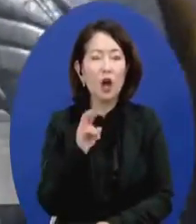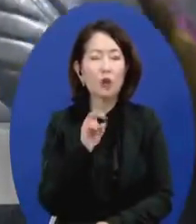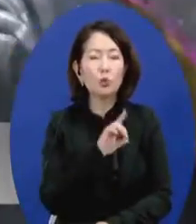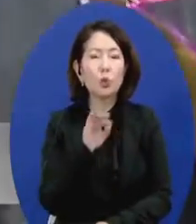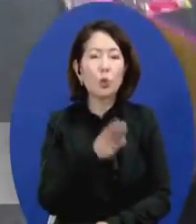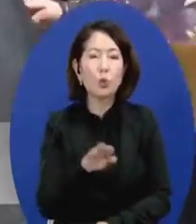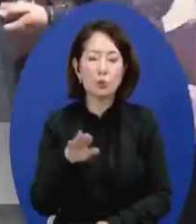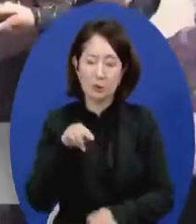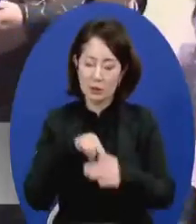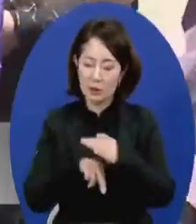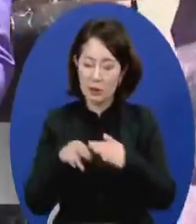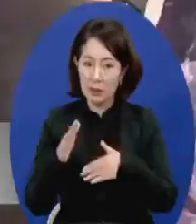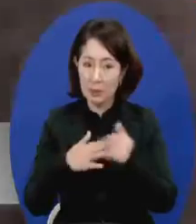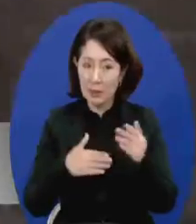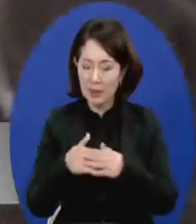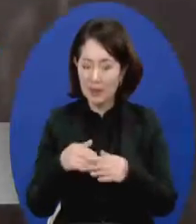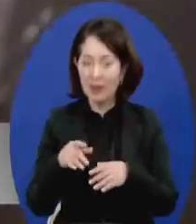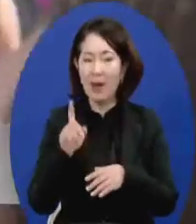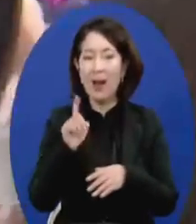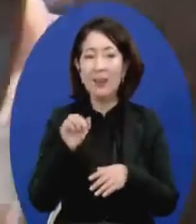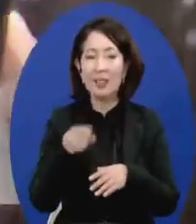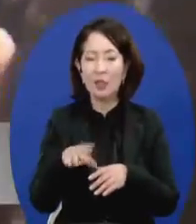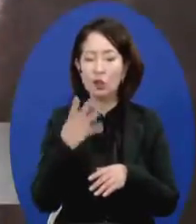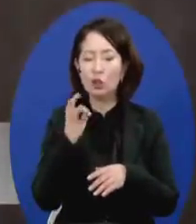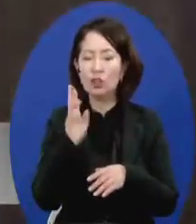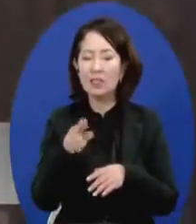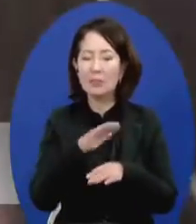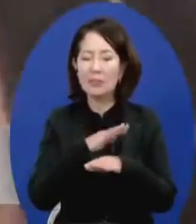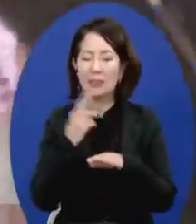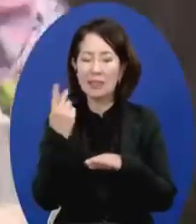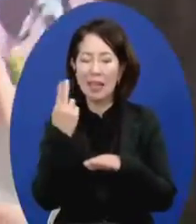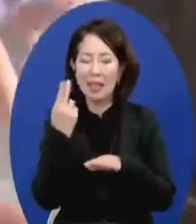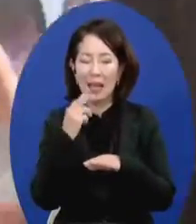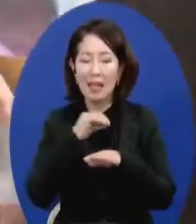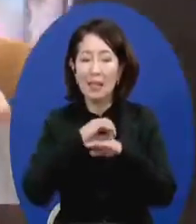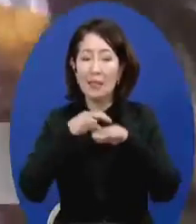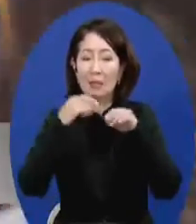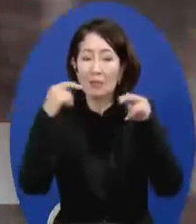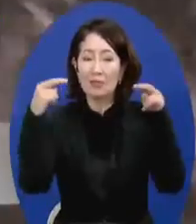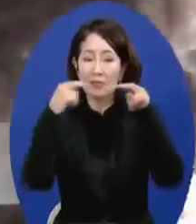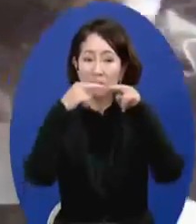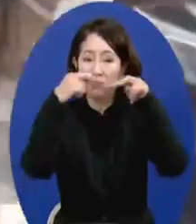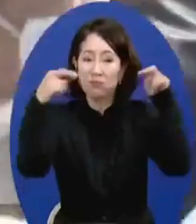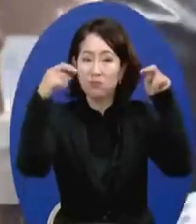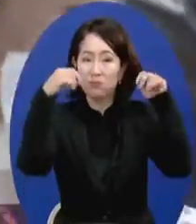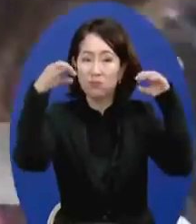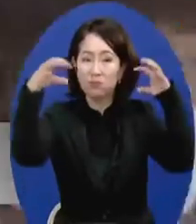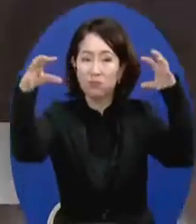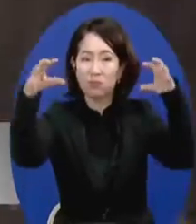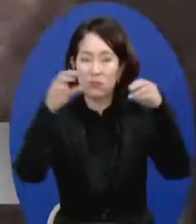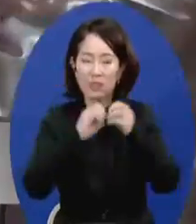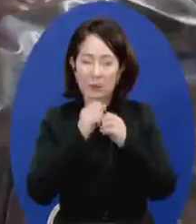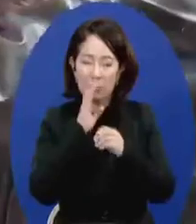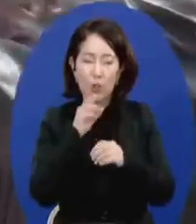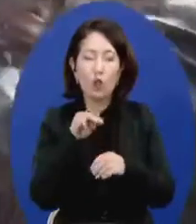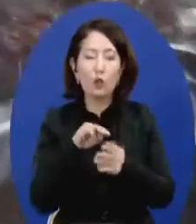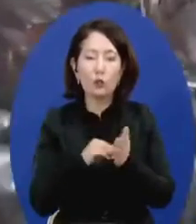100 хүүхдийн цэцэрлэгийн байрлал Хатгал суманд 40 км цахилгаан дамжуулах агаарын шумыг ашиглалтанд оруулахар төлөвлөд